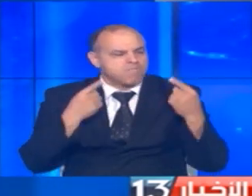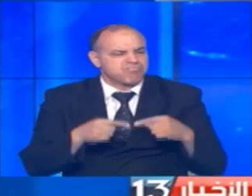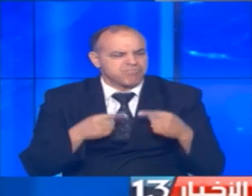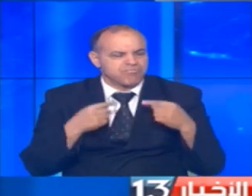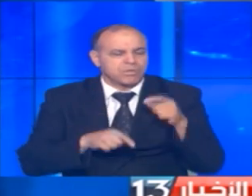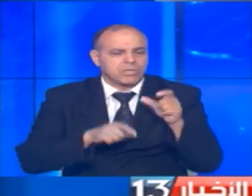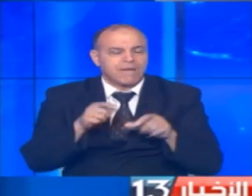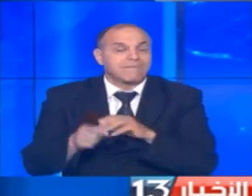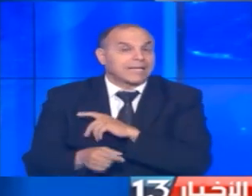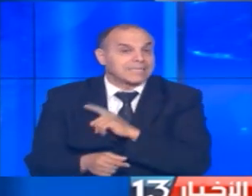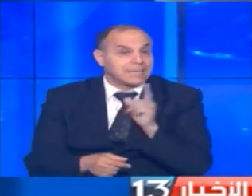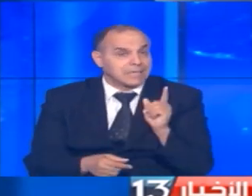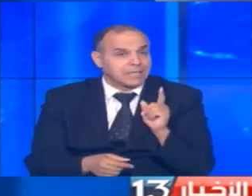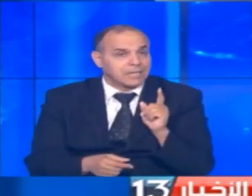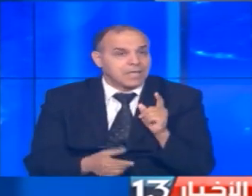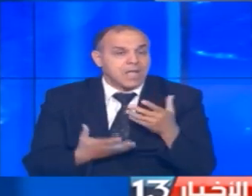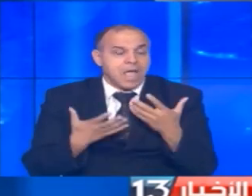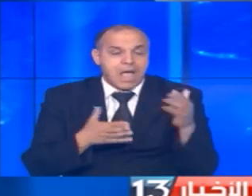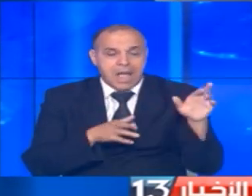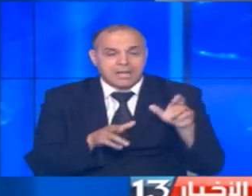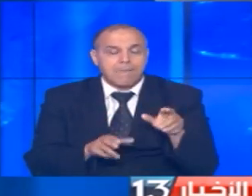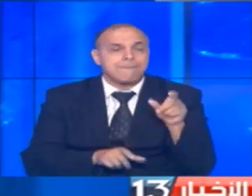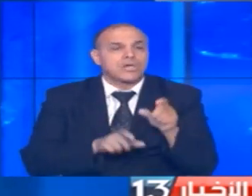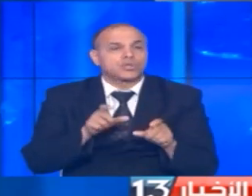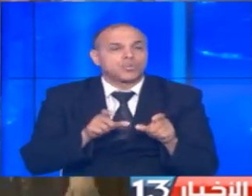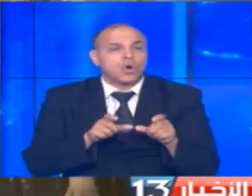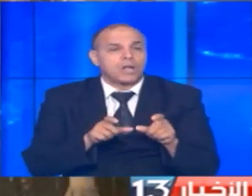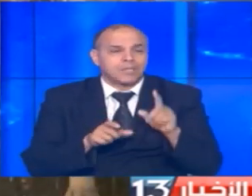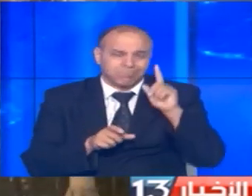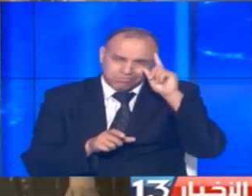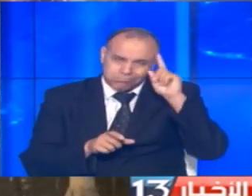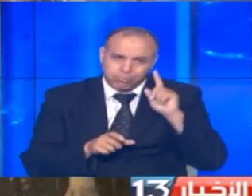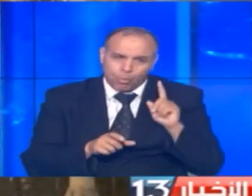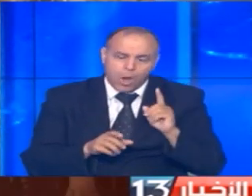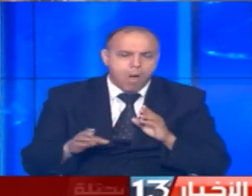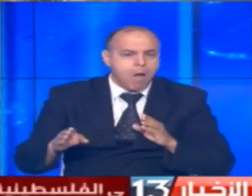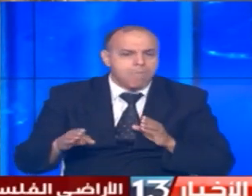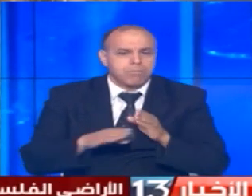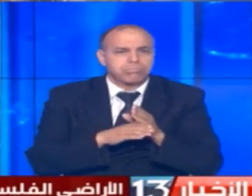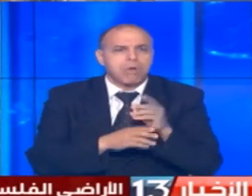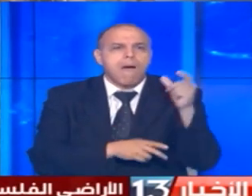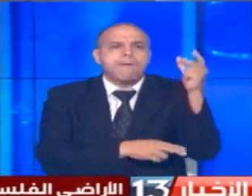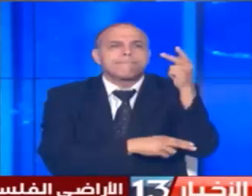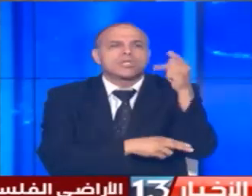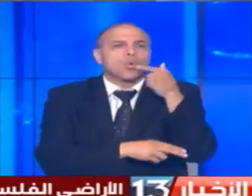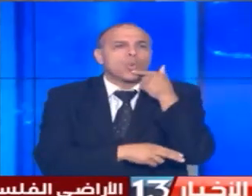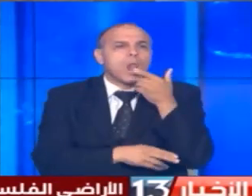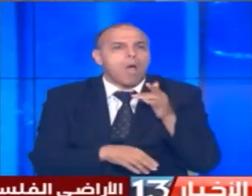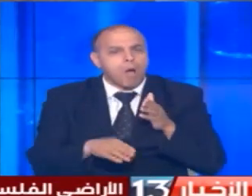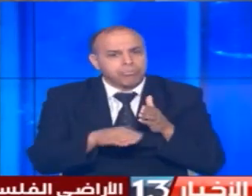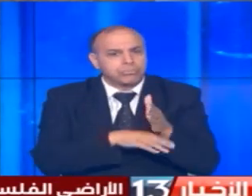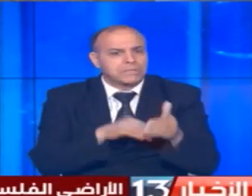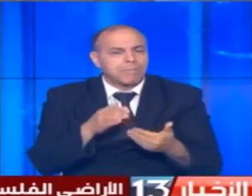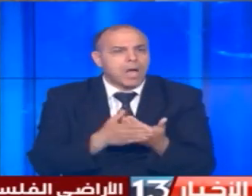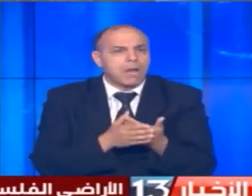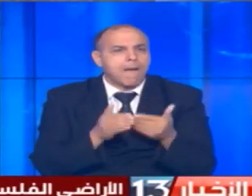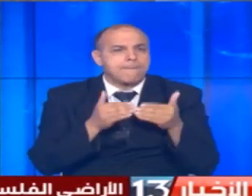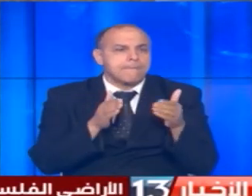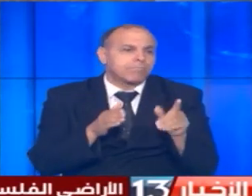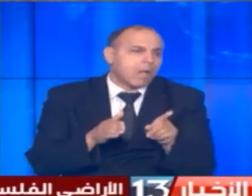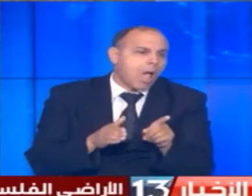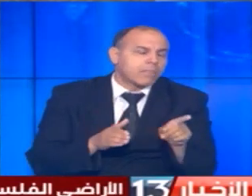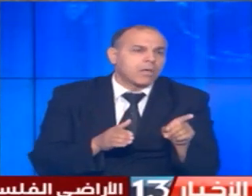تجاه الفلسطينيين، حيث أقدمت مجموعات من المستوطنين على اقتحام المسجد الأقصى المبارك فجر اليوم من باب